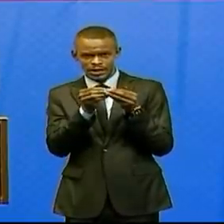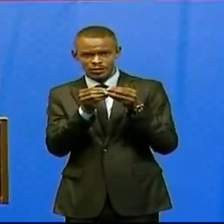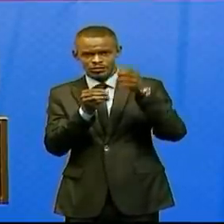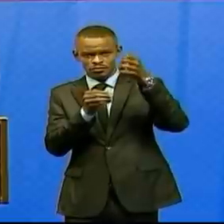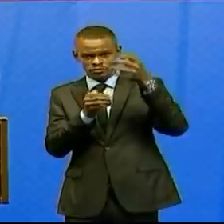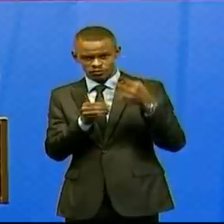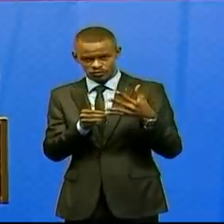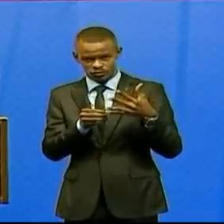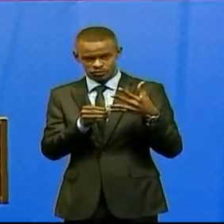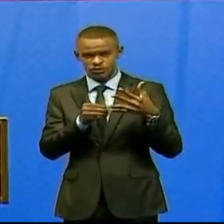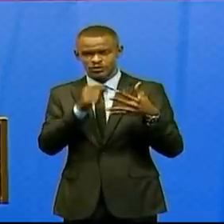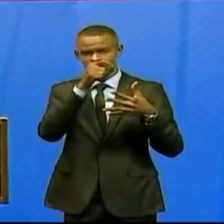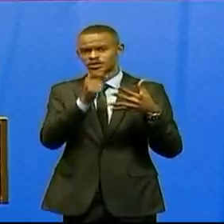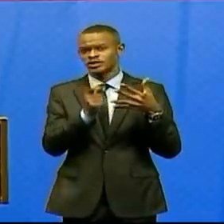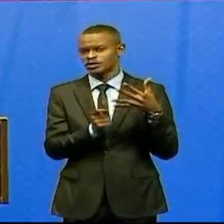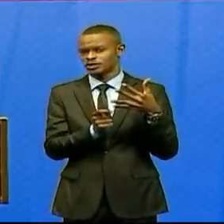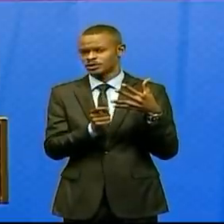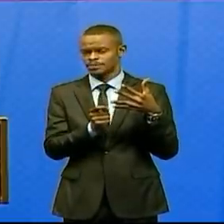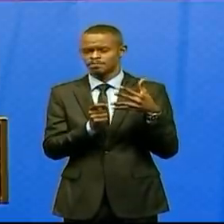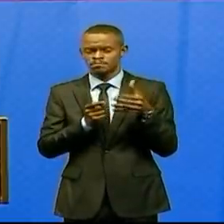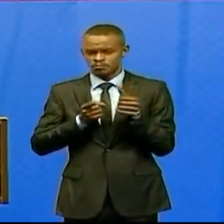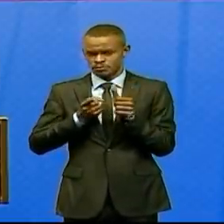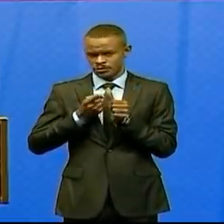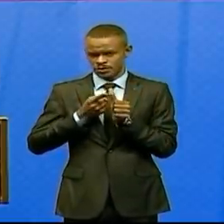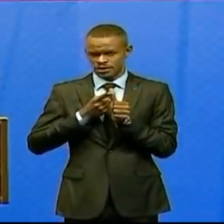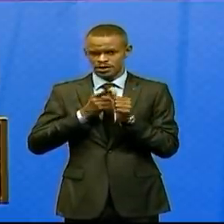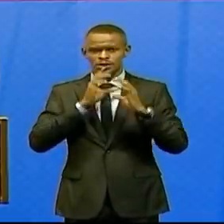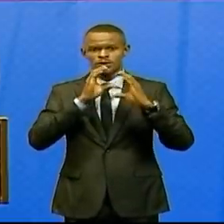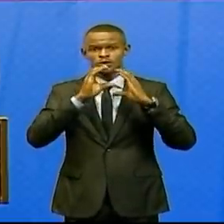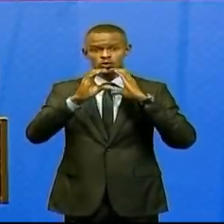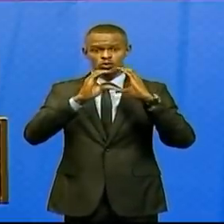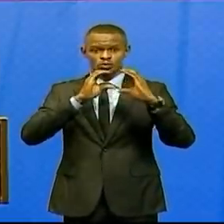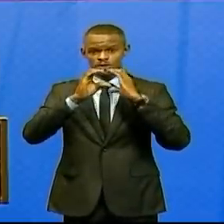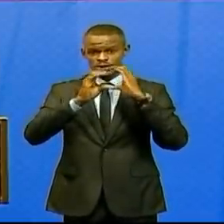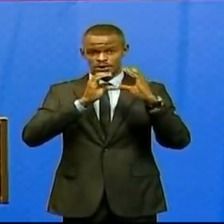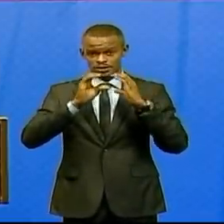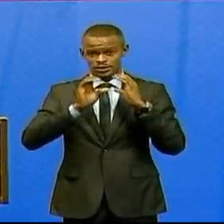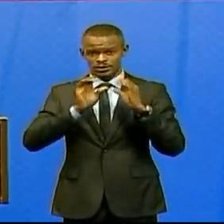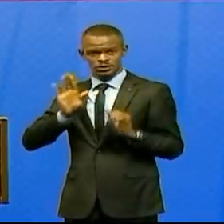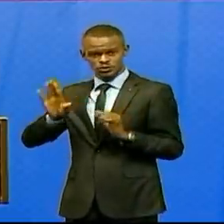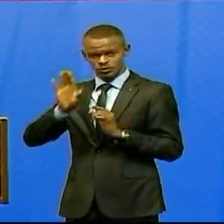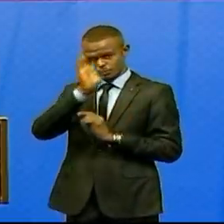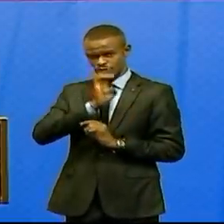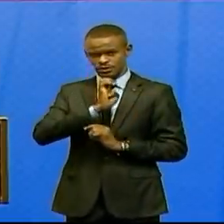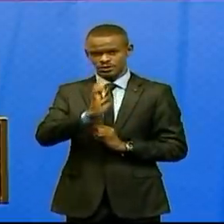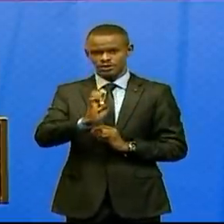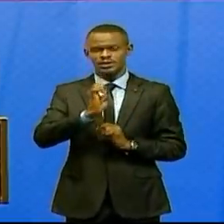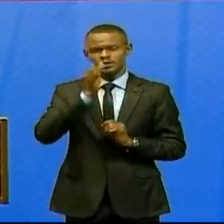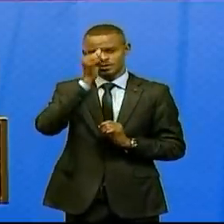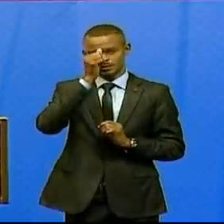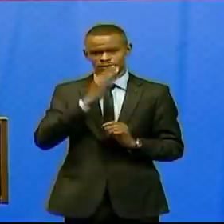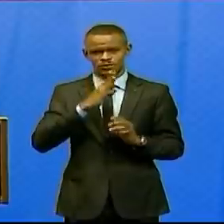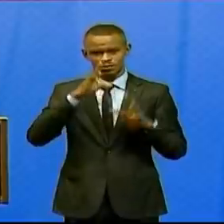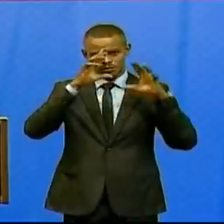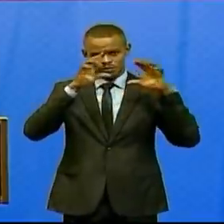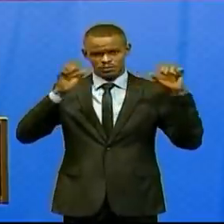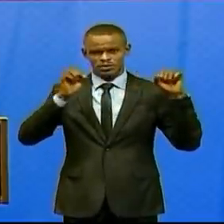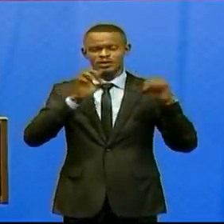savoir 1. Communication de Son Excellence, Monsieur le Président de la République, chef de l'État.